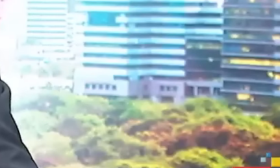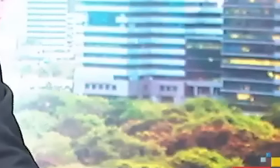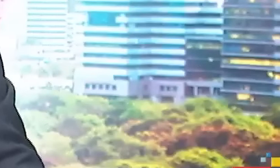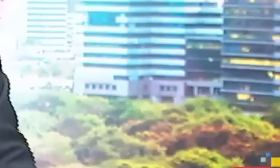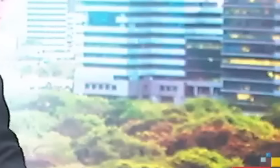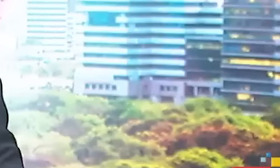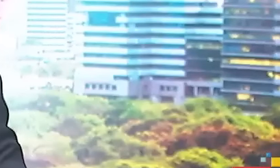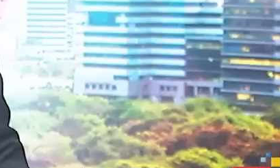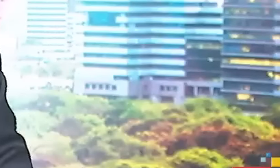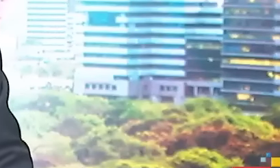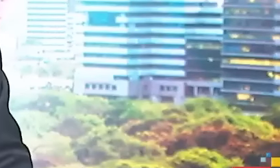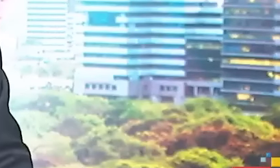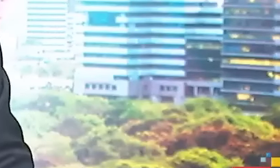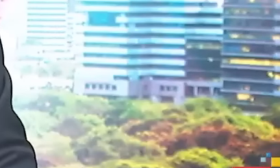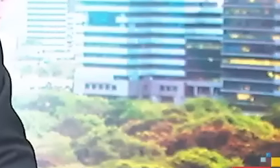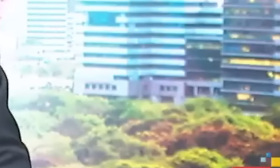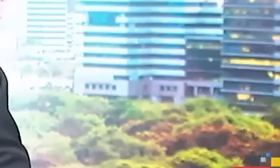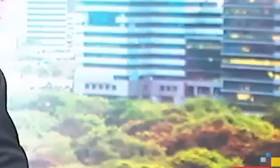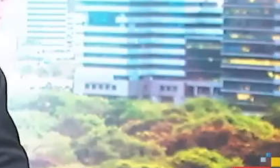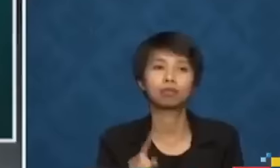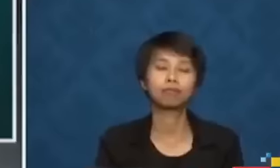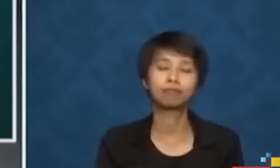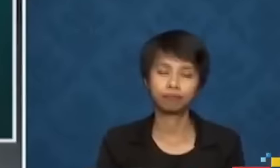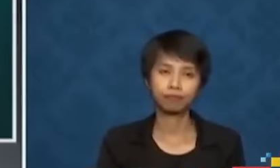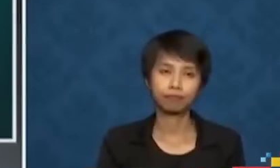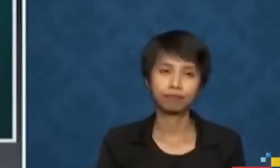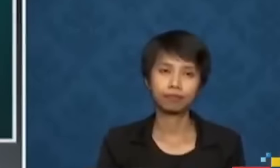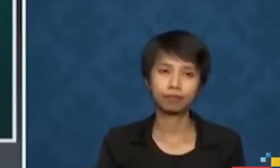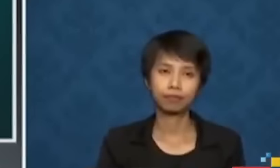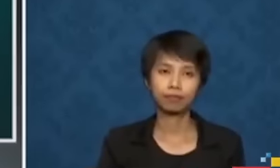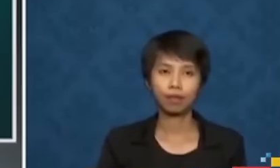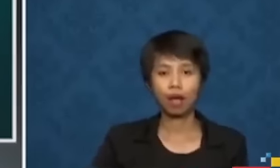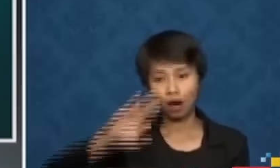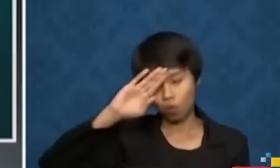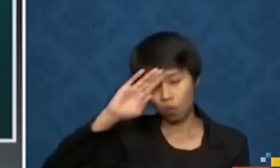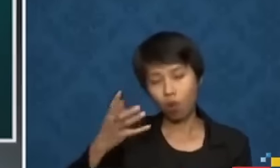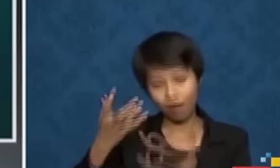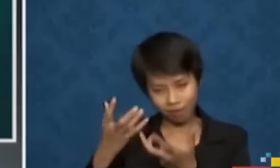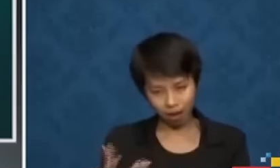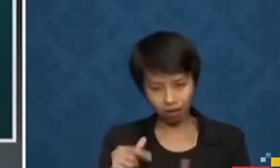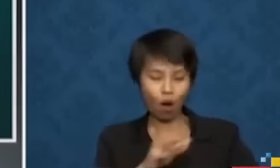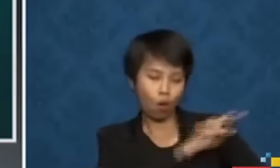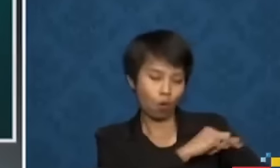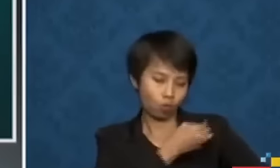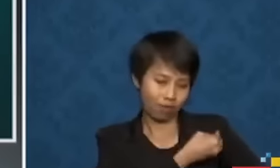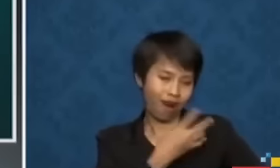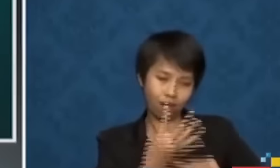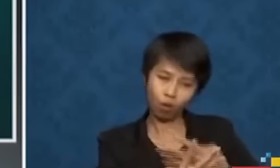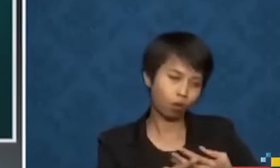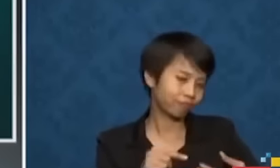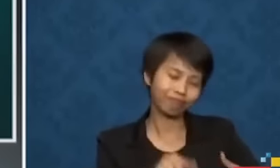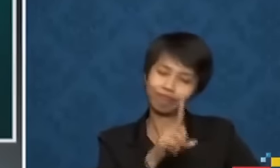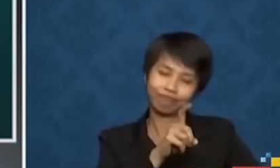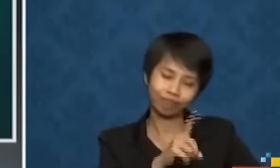งแล้วก็เสนอแนะต่อคณะรัฐมนตรีนะครับมีบางช่วงบางตอนเนี่ยหมอวาโยอัศวะรุ่งเรืองนะครับส.ส.บัญชีรายชื่อพรรคก้าว